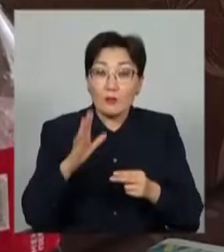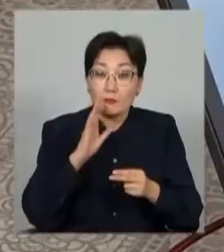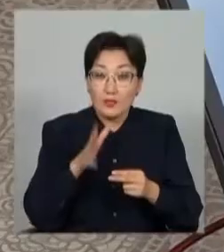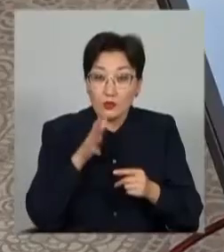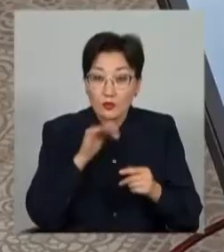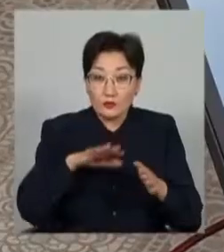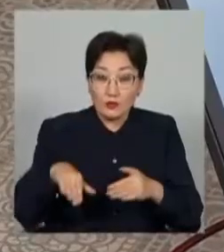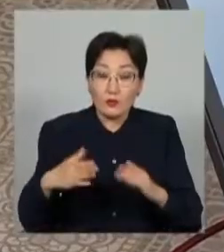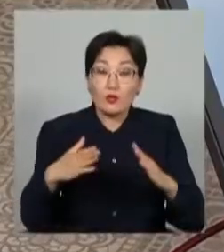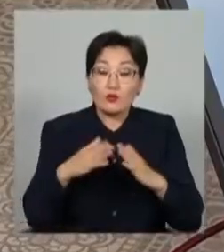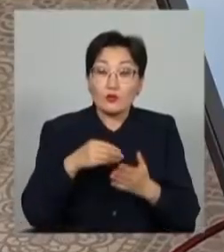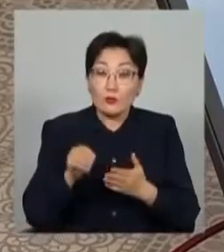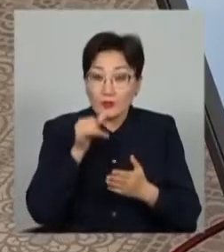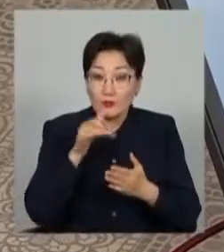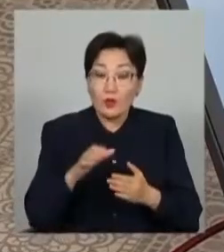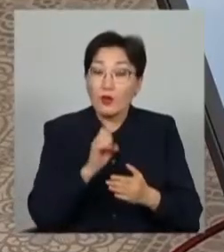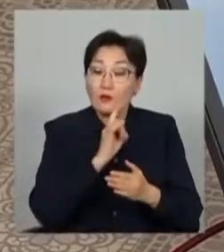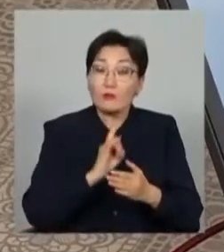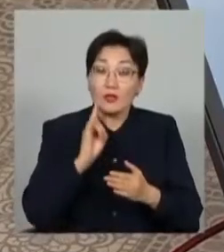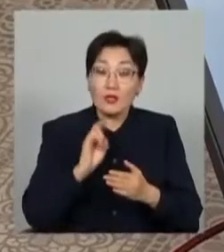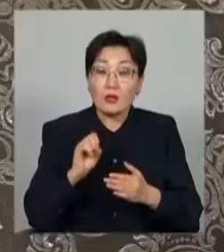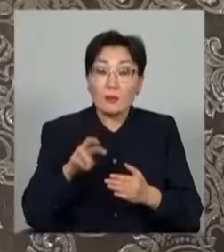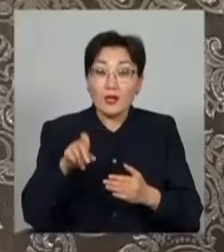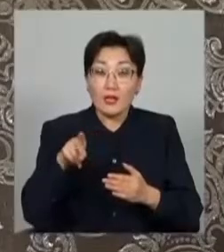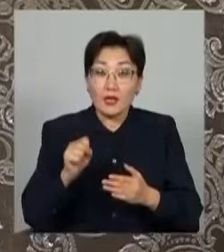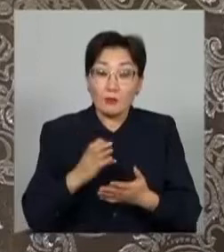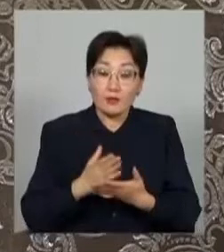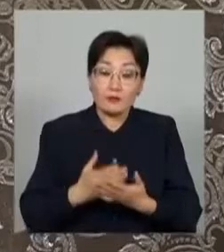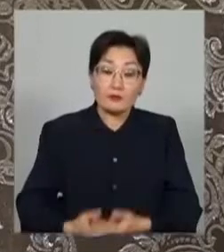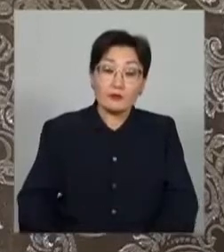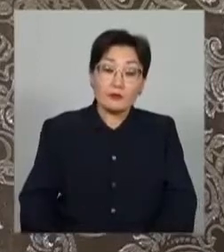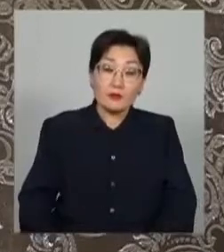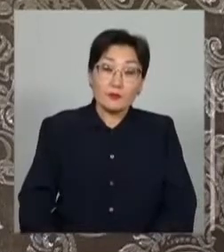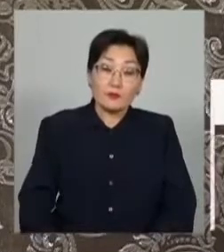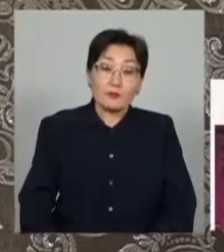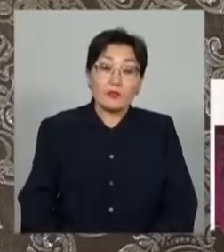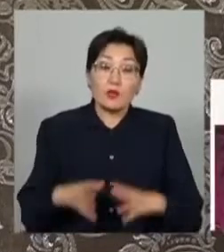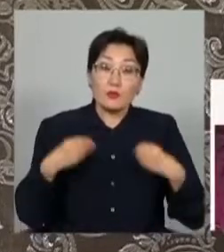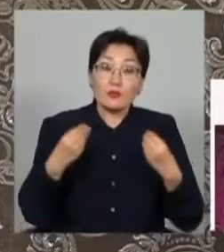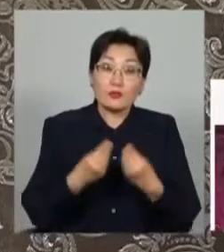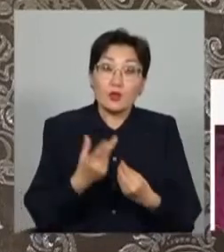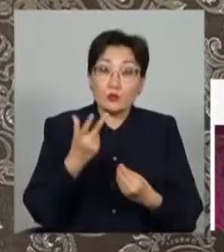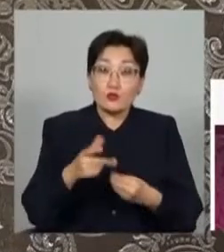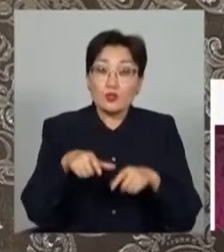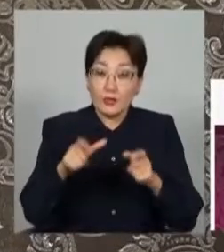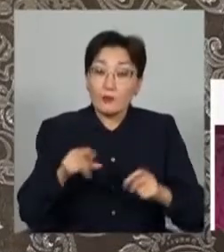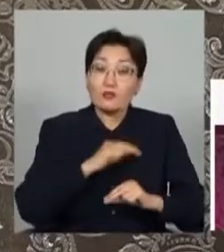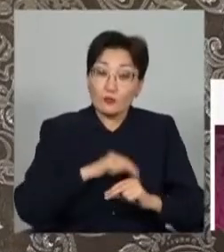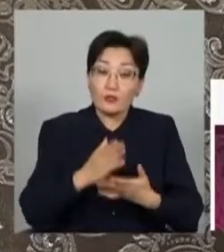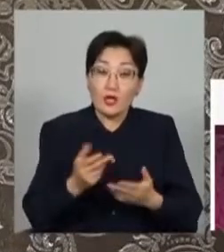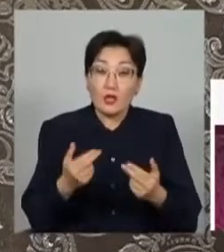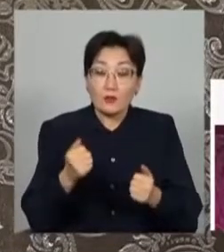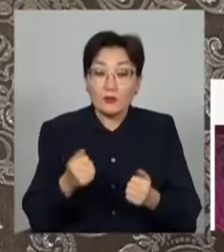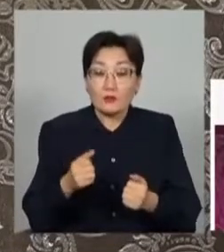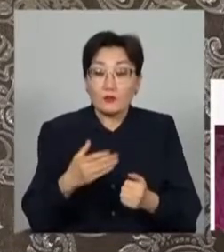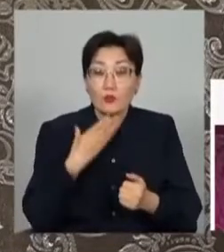да, жеке үйге жете алмай жүрген Малика Ахкерман да бар. Наша семья трое людей. Отбасымызда үшеумізде жұмыс істейміз. Әрине кімде